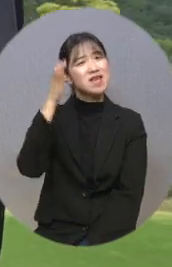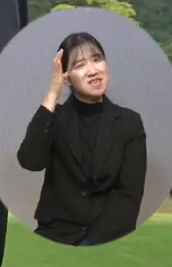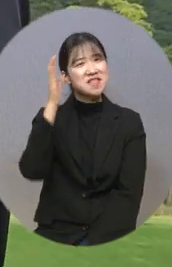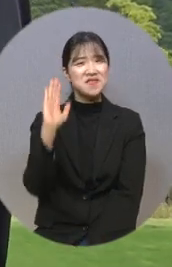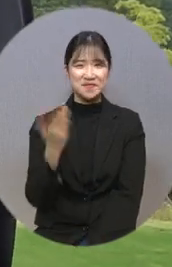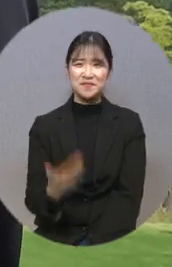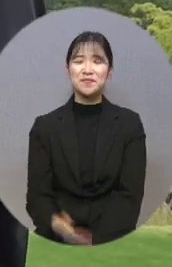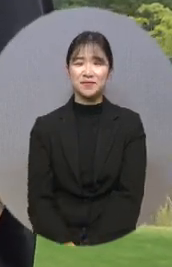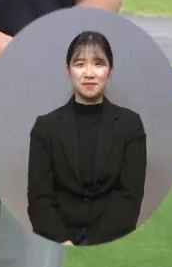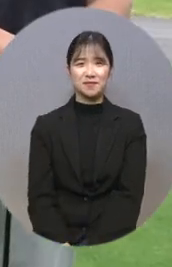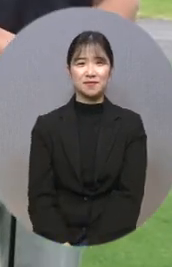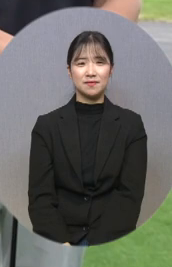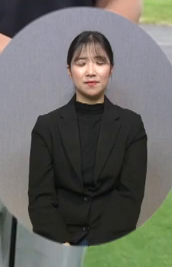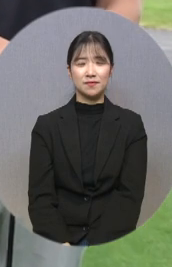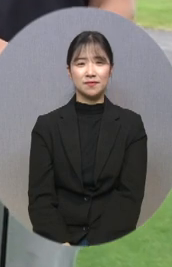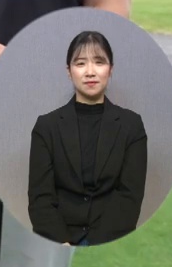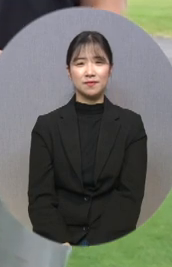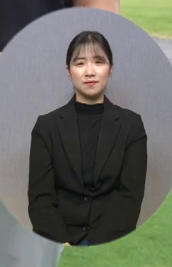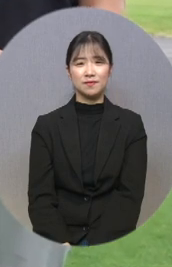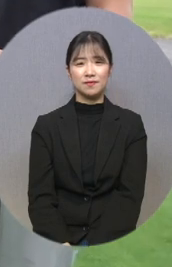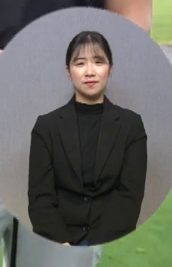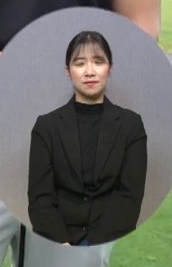어 디셈버.